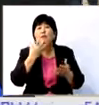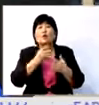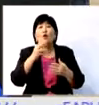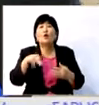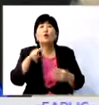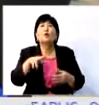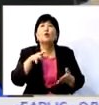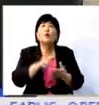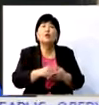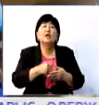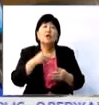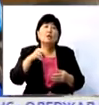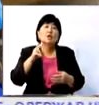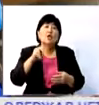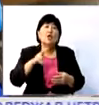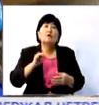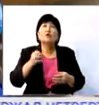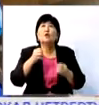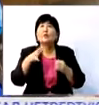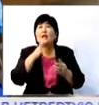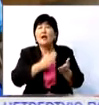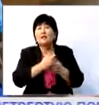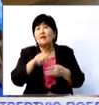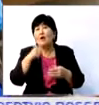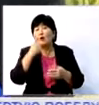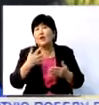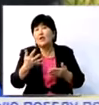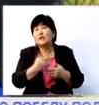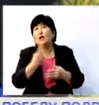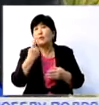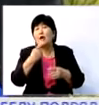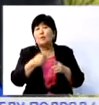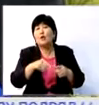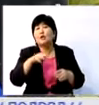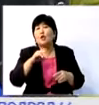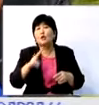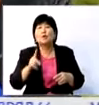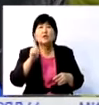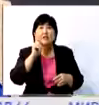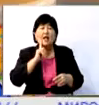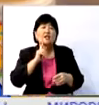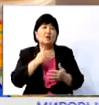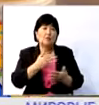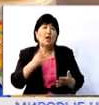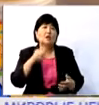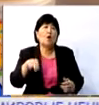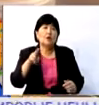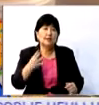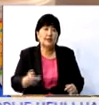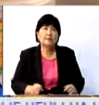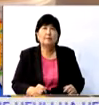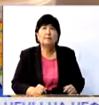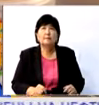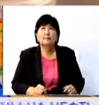Он занимается пчеловодством вот уже 15 лет. В этом году собрал 1,5 тонны сладкой продукции.